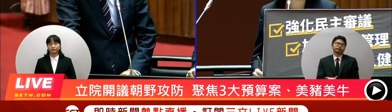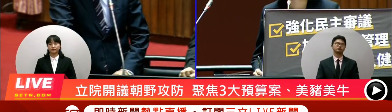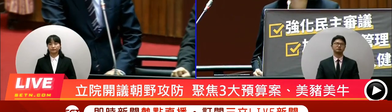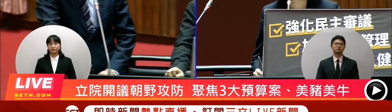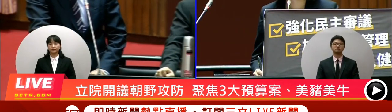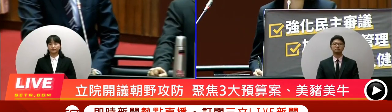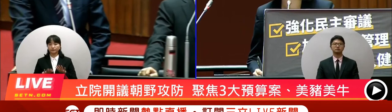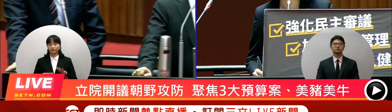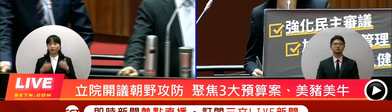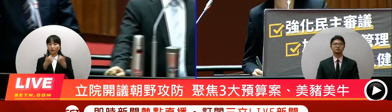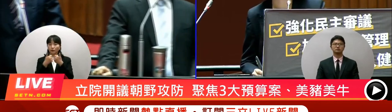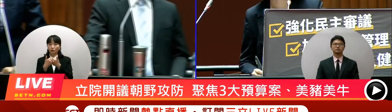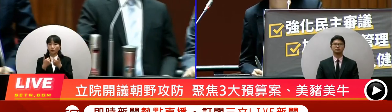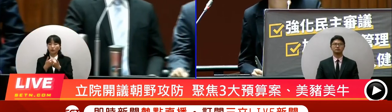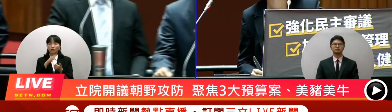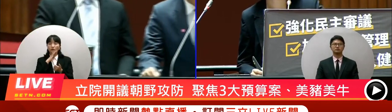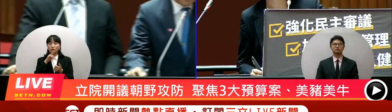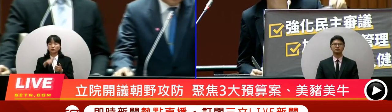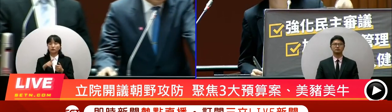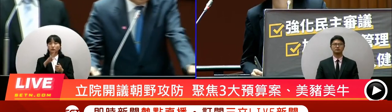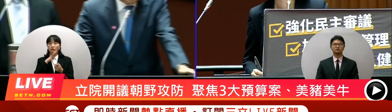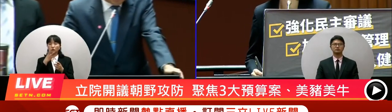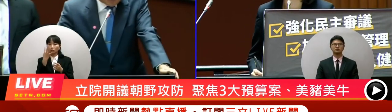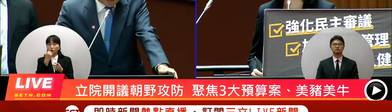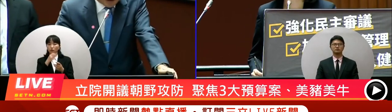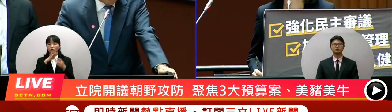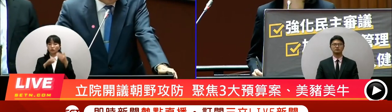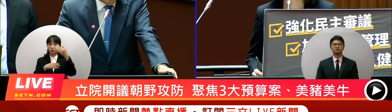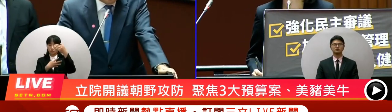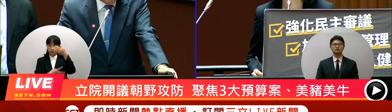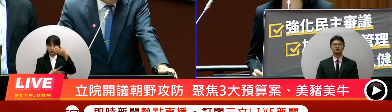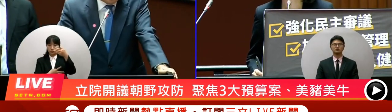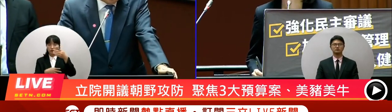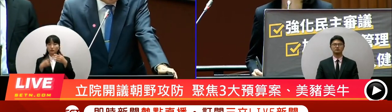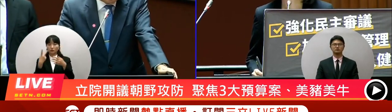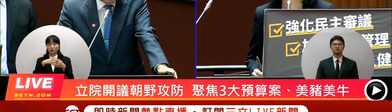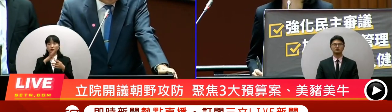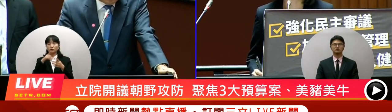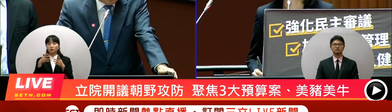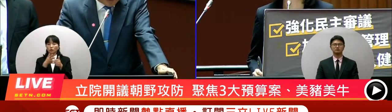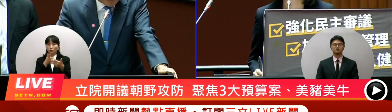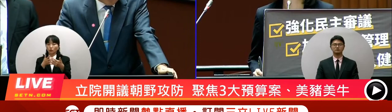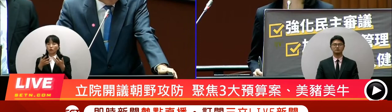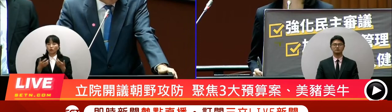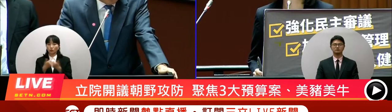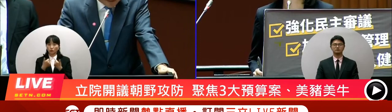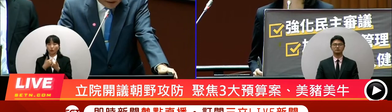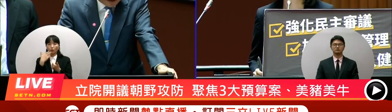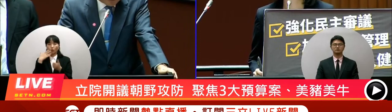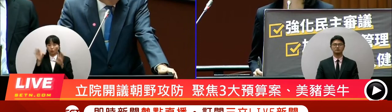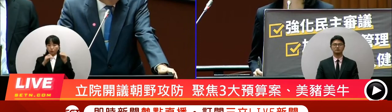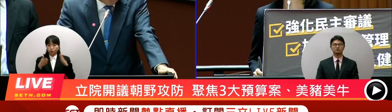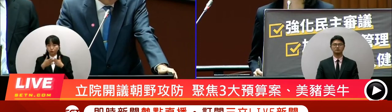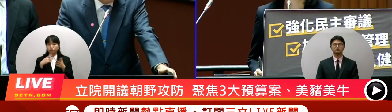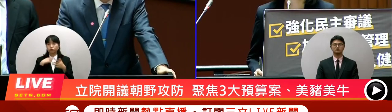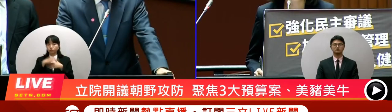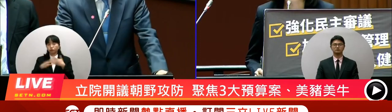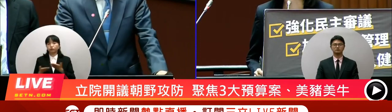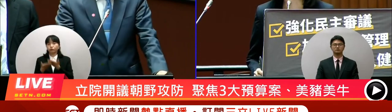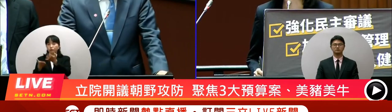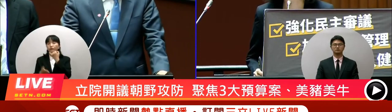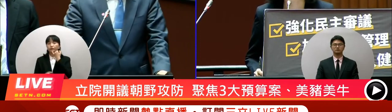我们已经开过，在美牛9月1号开过咨议会，9月4号开过的咨议会。那如果有人需要资料，我们会提供给委员。